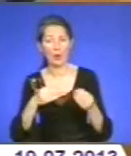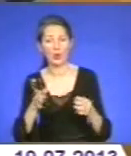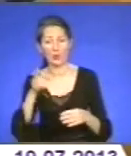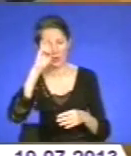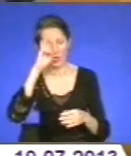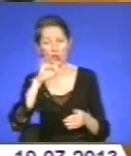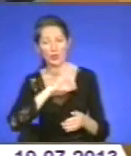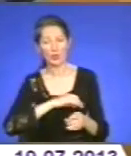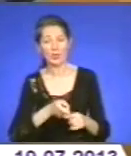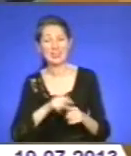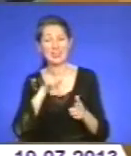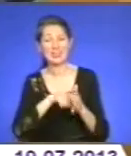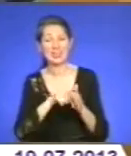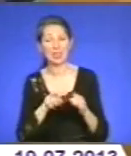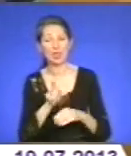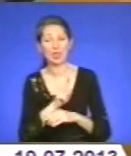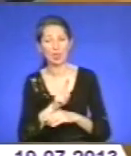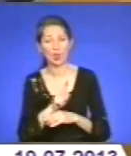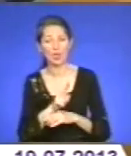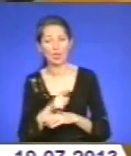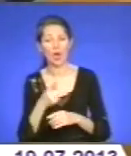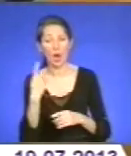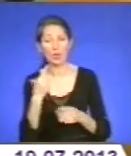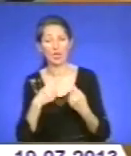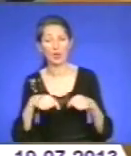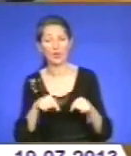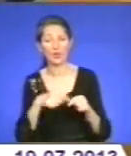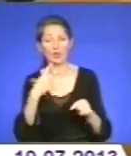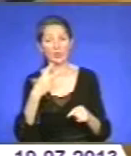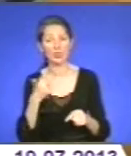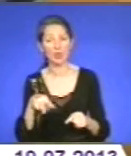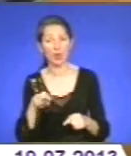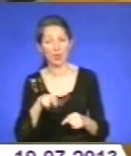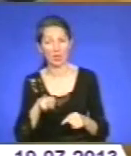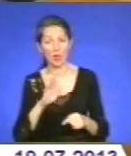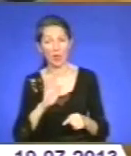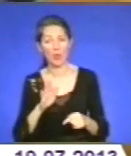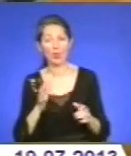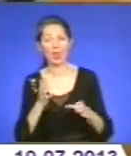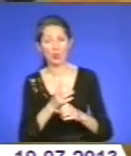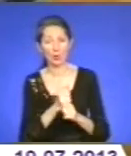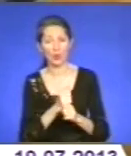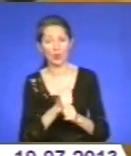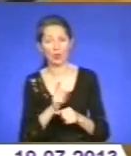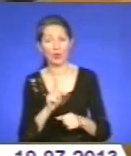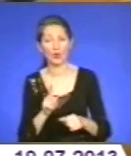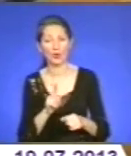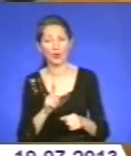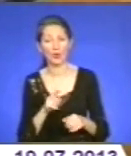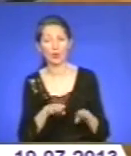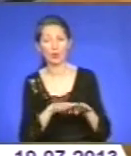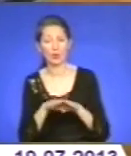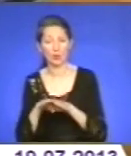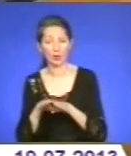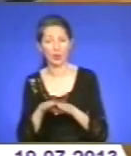значить, що Тернопільській обласній організації 23 липня буде скорочено 100 одиниць